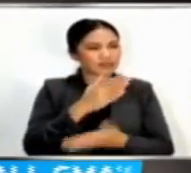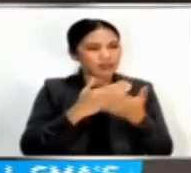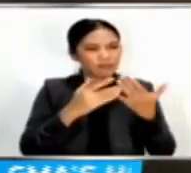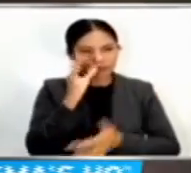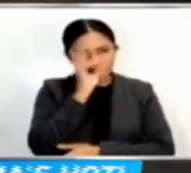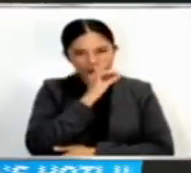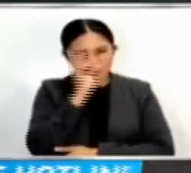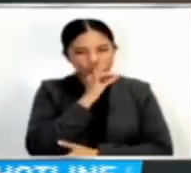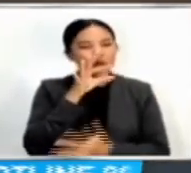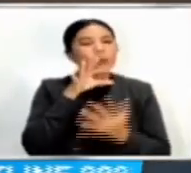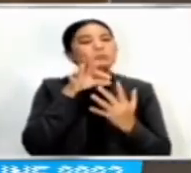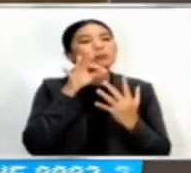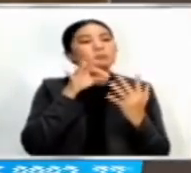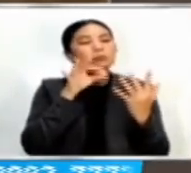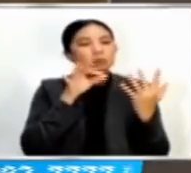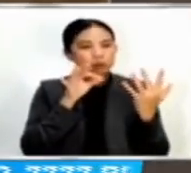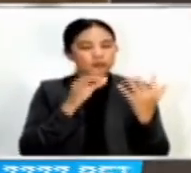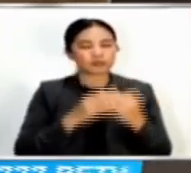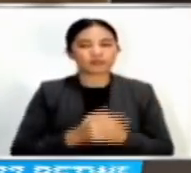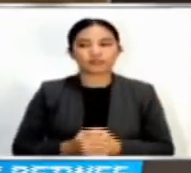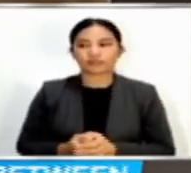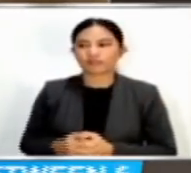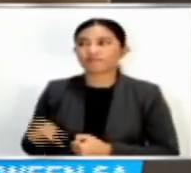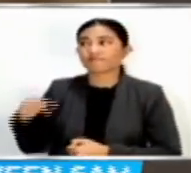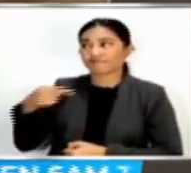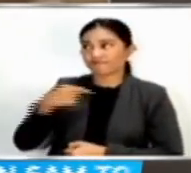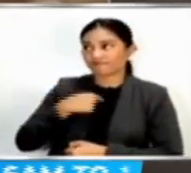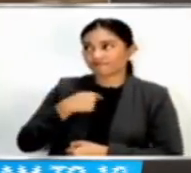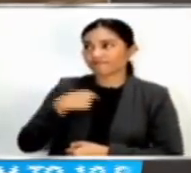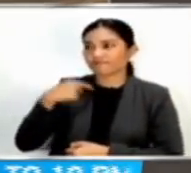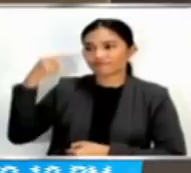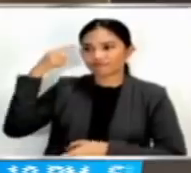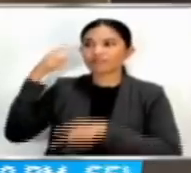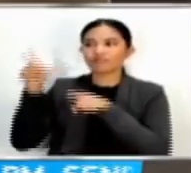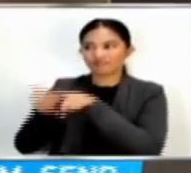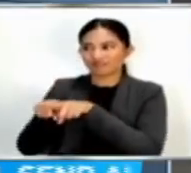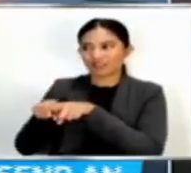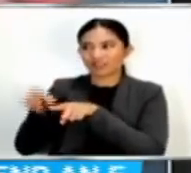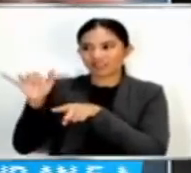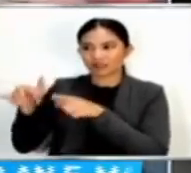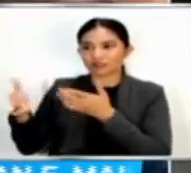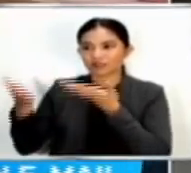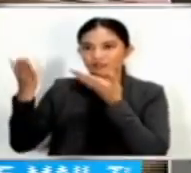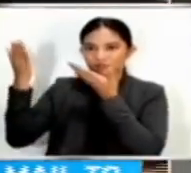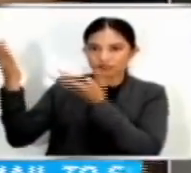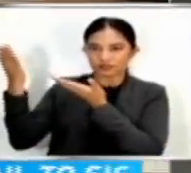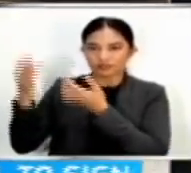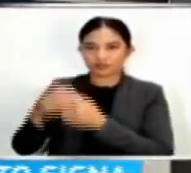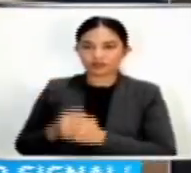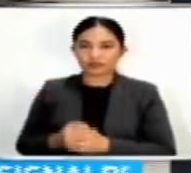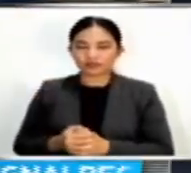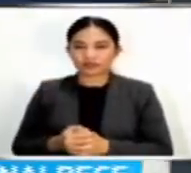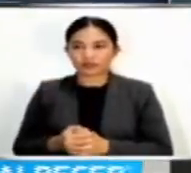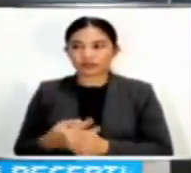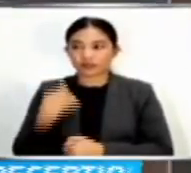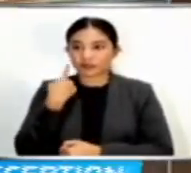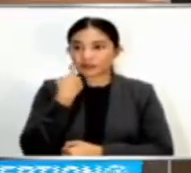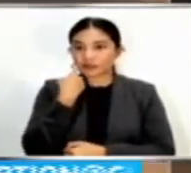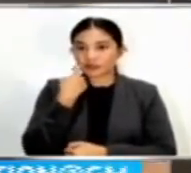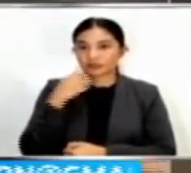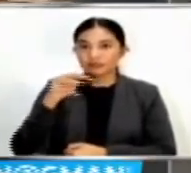I agree with that proposal, ano? Nung nagbabakuna tayo ng measles at saka ng polio, hindi naman